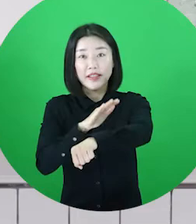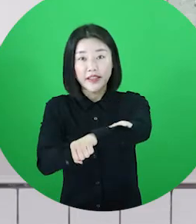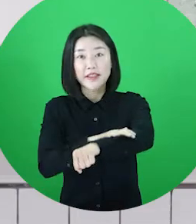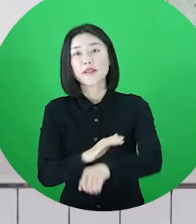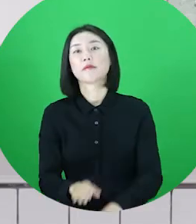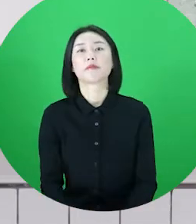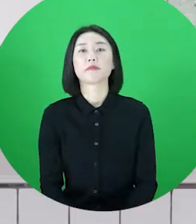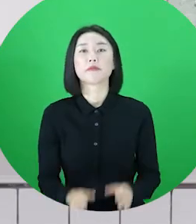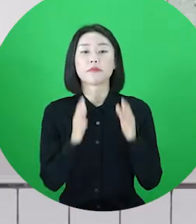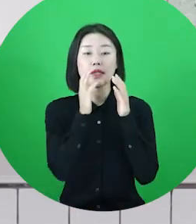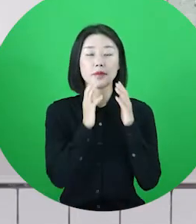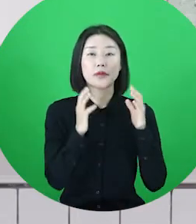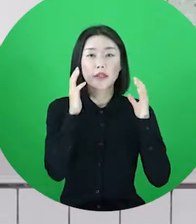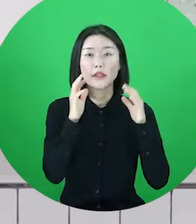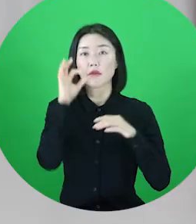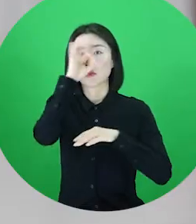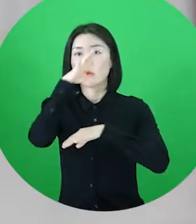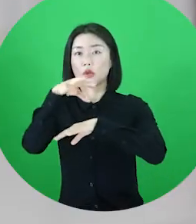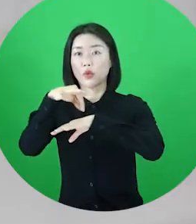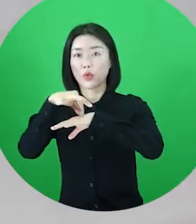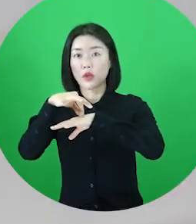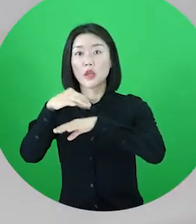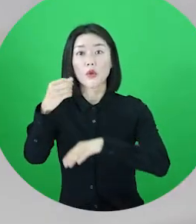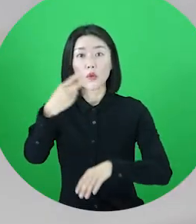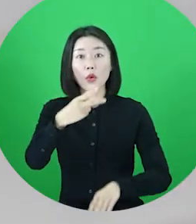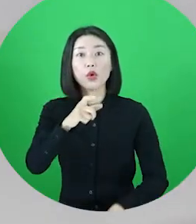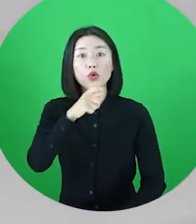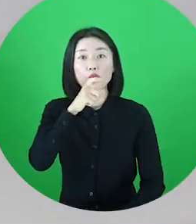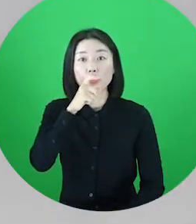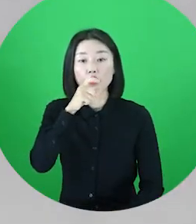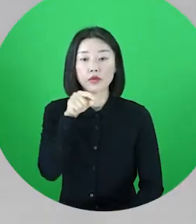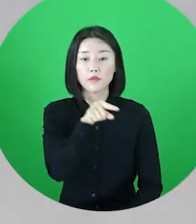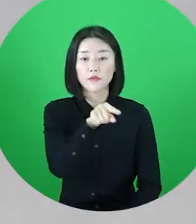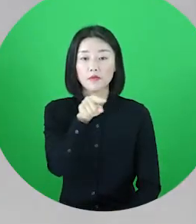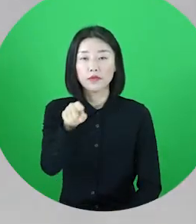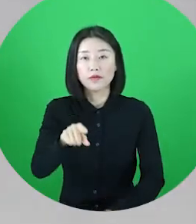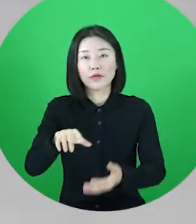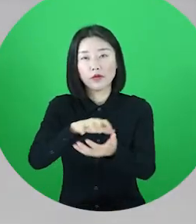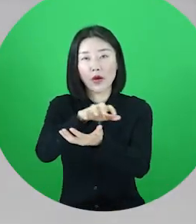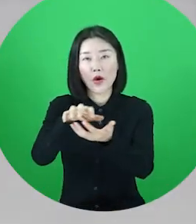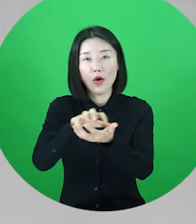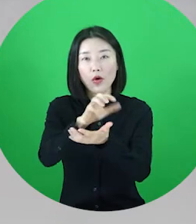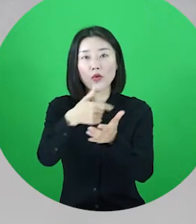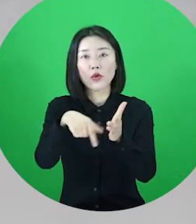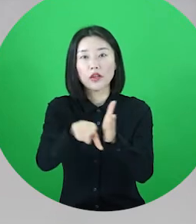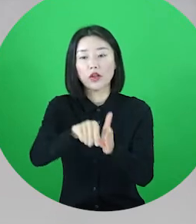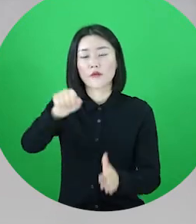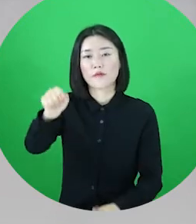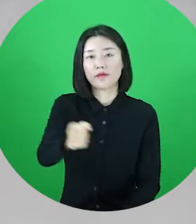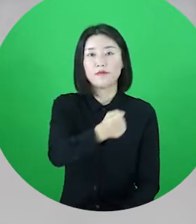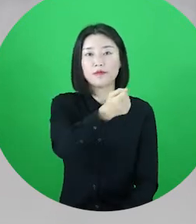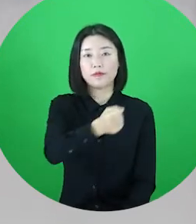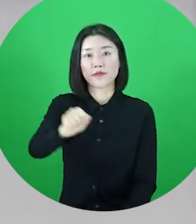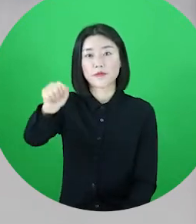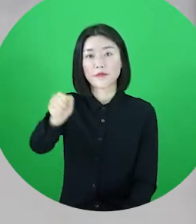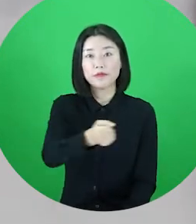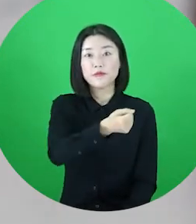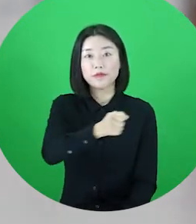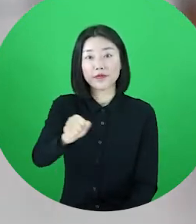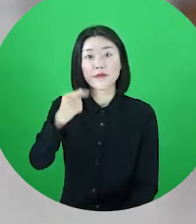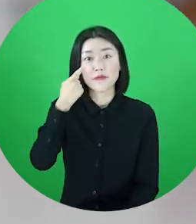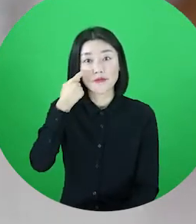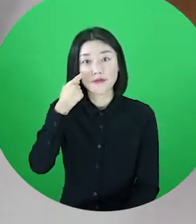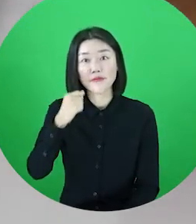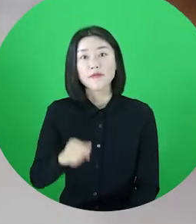네, 잘했어요. 이제 김치와 돼지고기 그리고 물이 잘 섞일 수 있도록 볶음